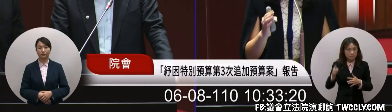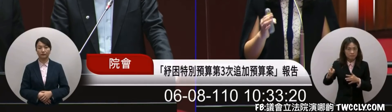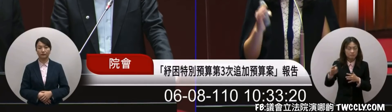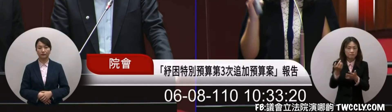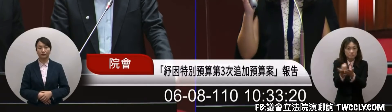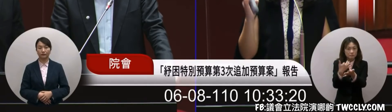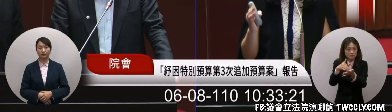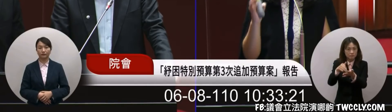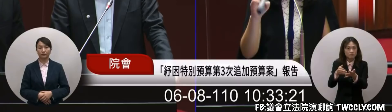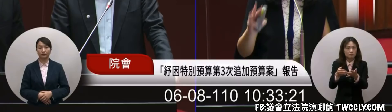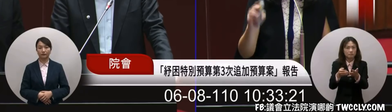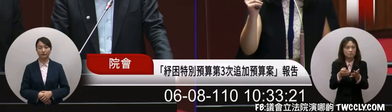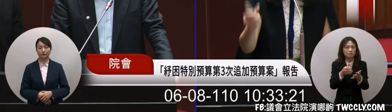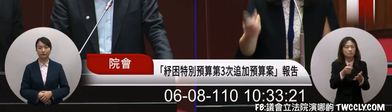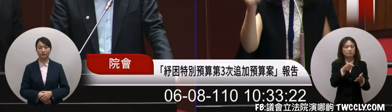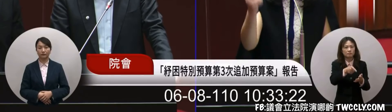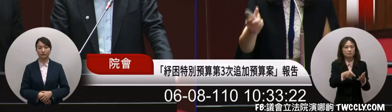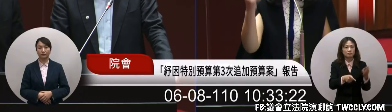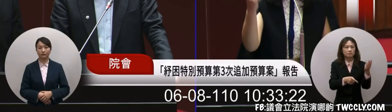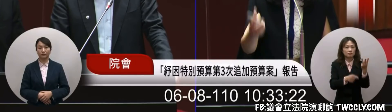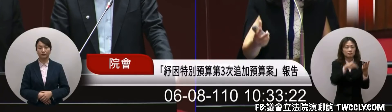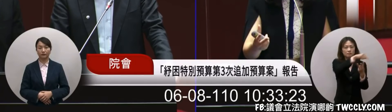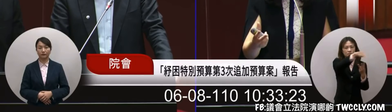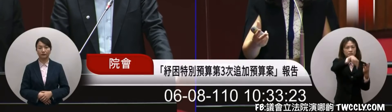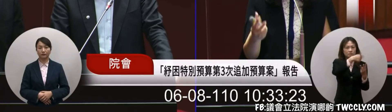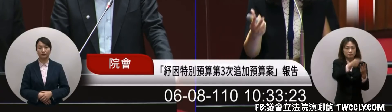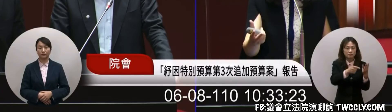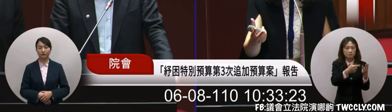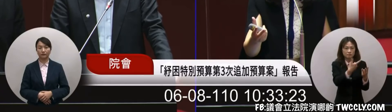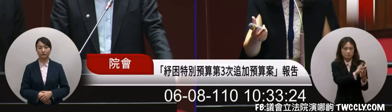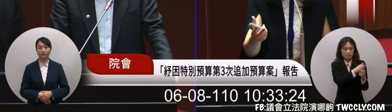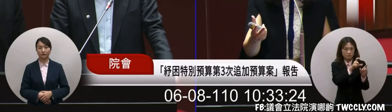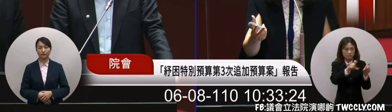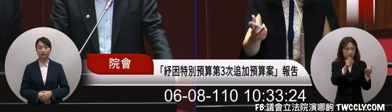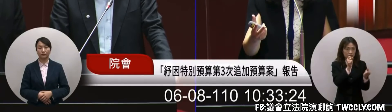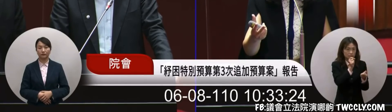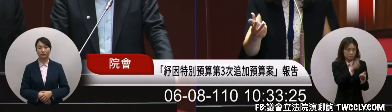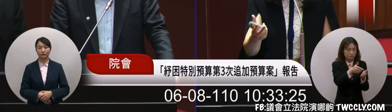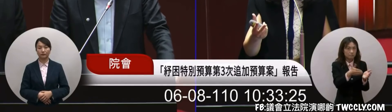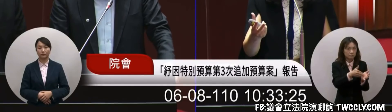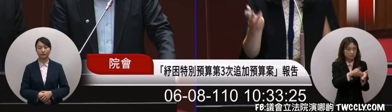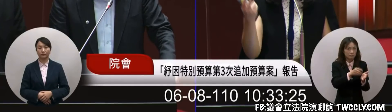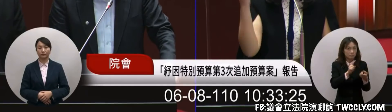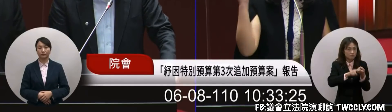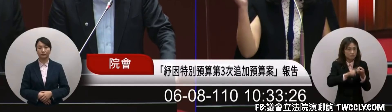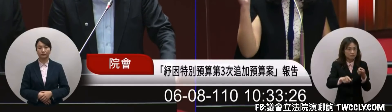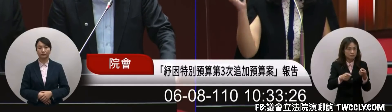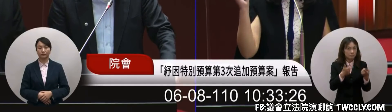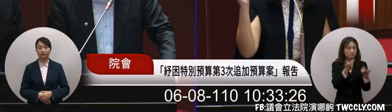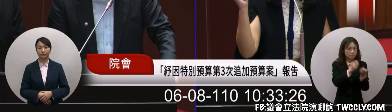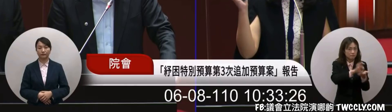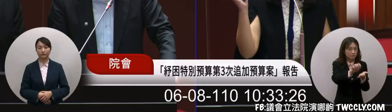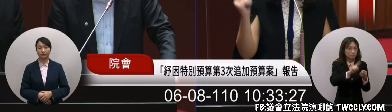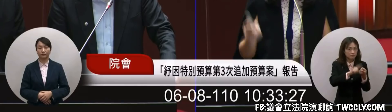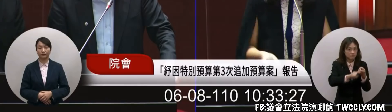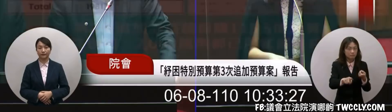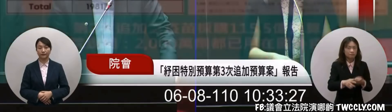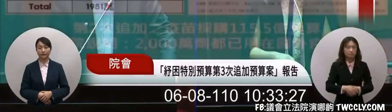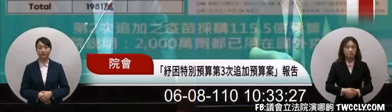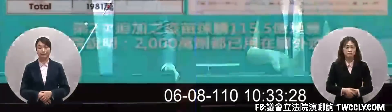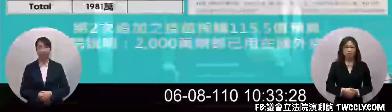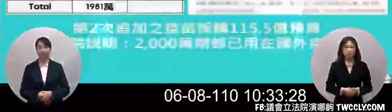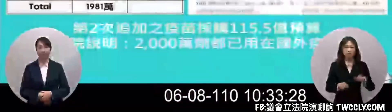在刚刚讲的这些三个 COVAX、AZ 跟我的莫德纳，这没有问题吧？理解吗？这个是确定对的吧？因为